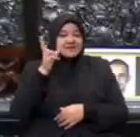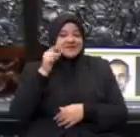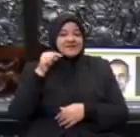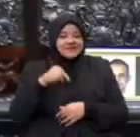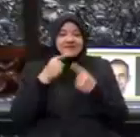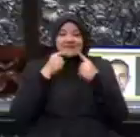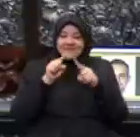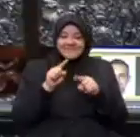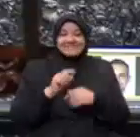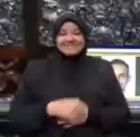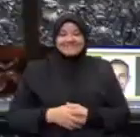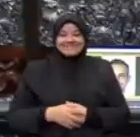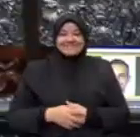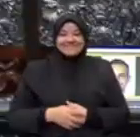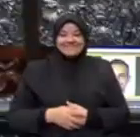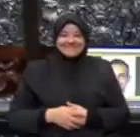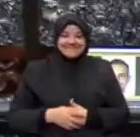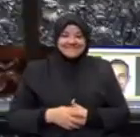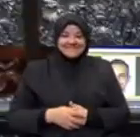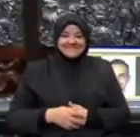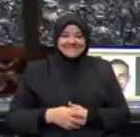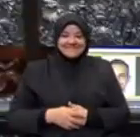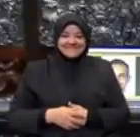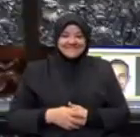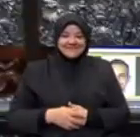ini jawapannya.